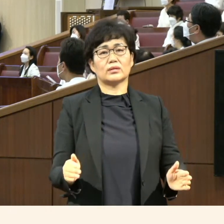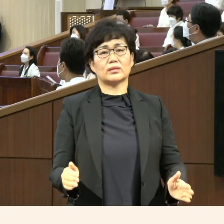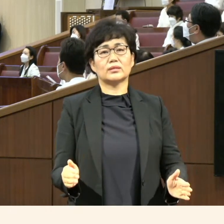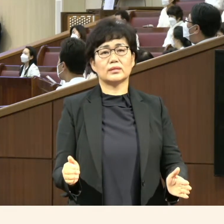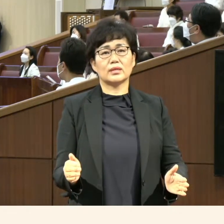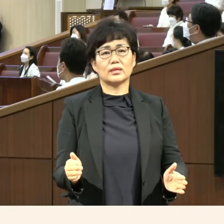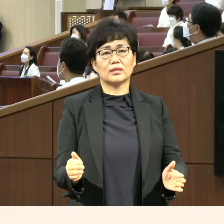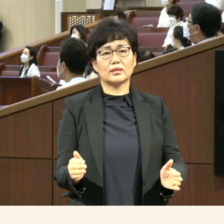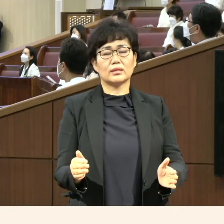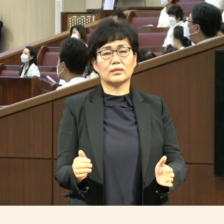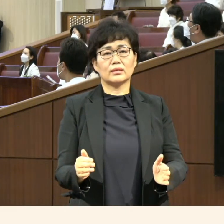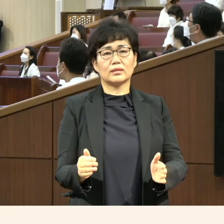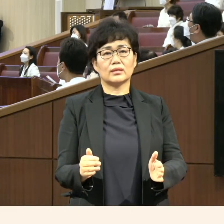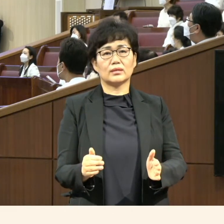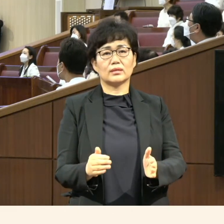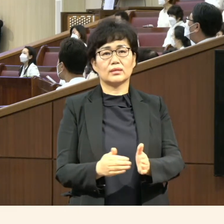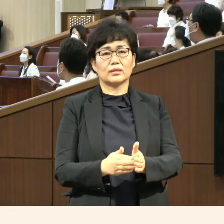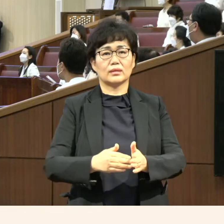보초당하셨네.